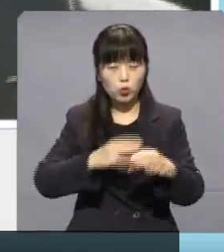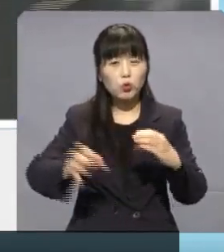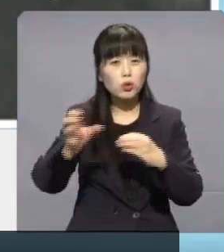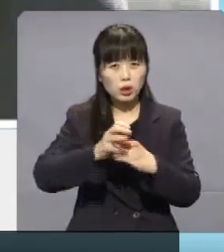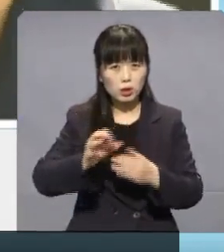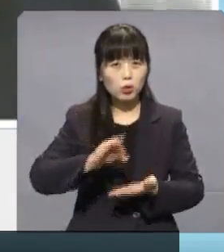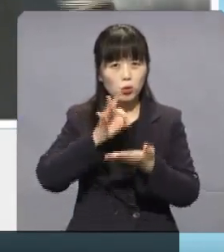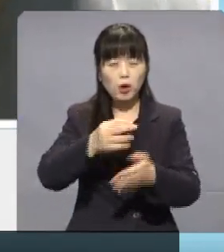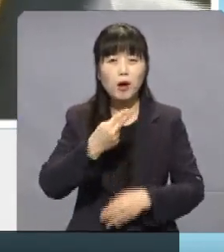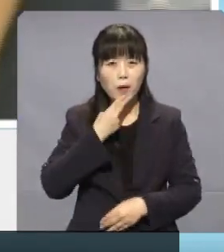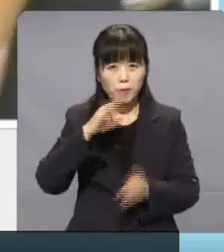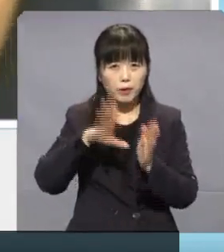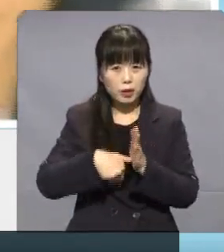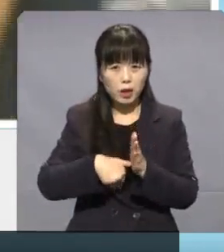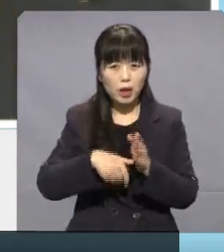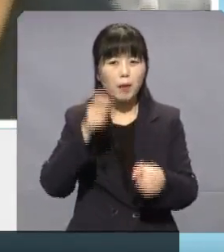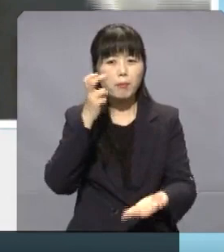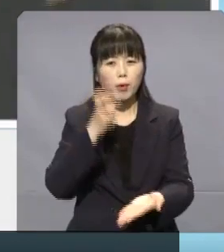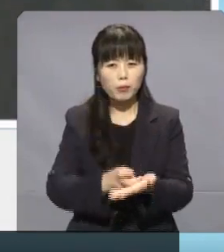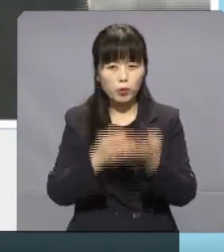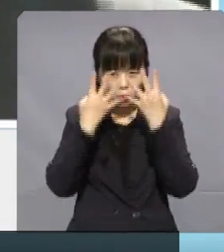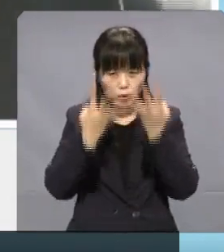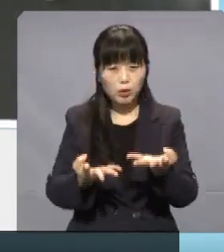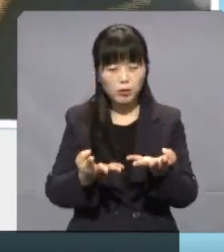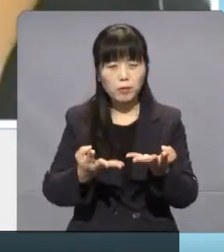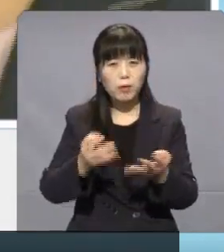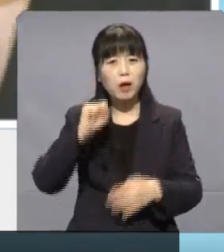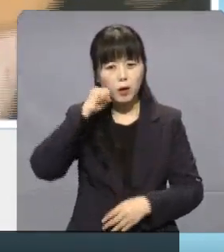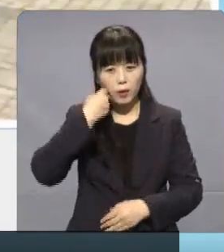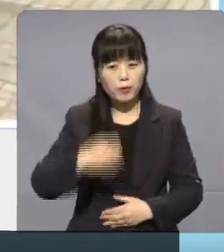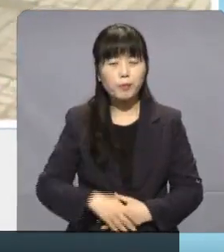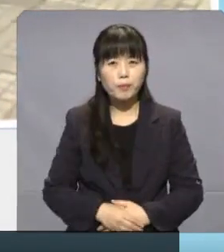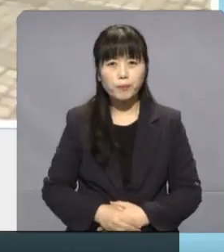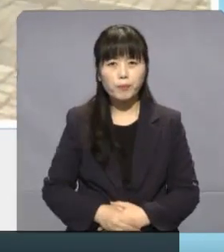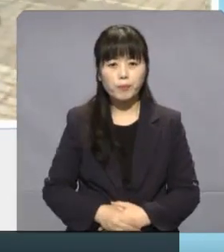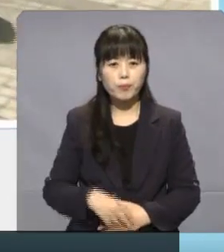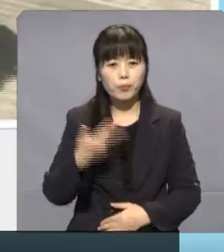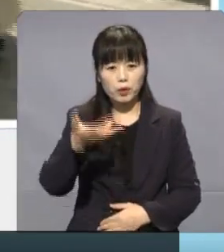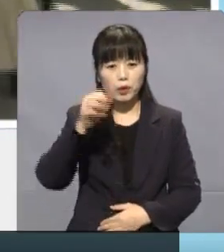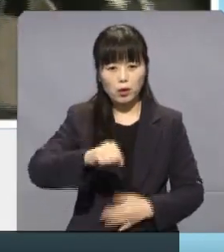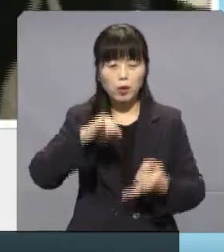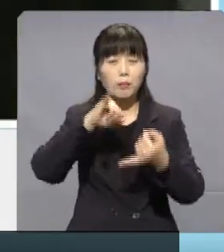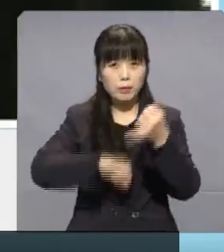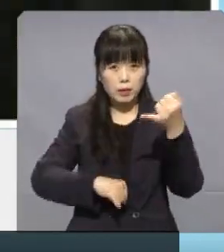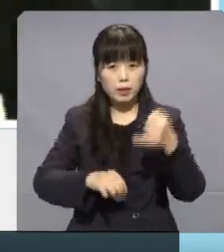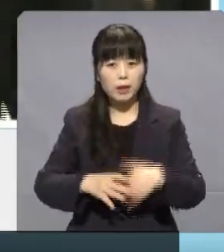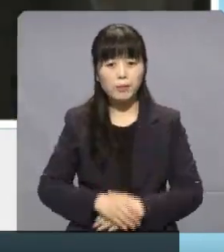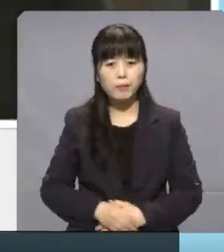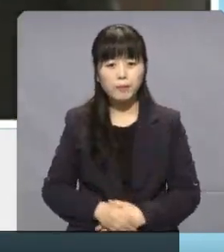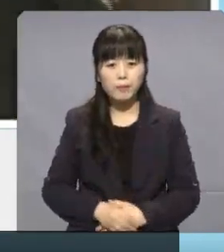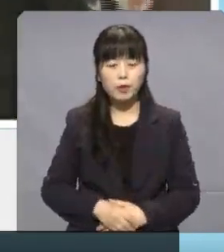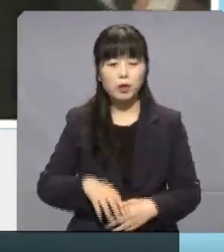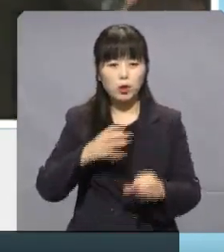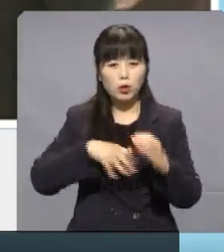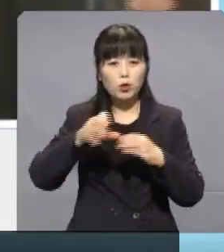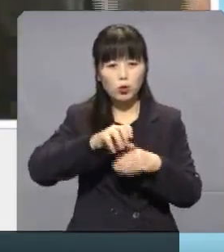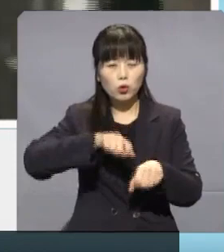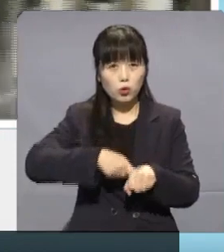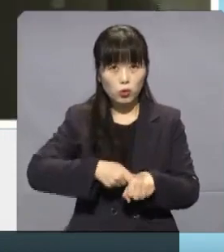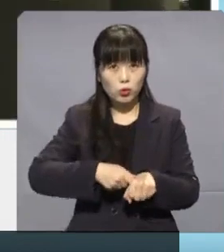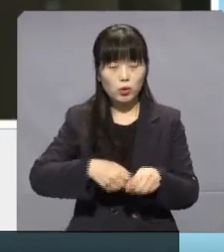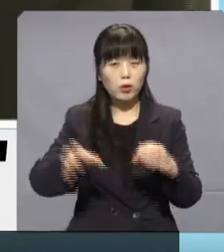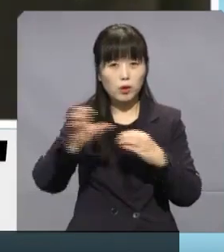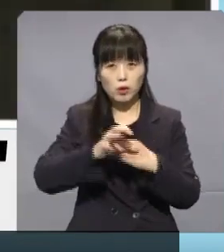않았을 경우에는 법적으로 사면을 할 수가 없게끔 돼 있는 것 같습니다. 그래서 추징금이 7억 원 미납이죠? 그렇습니다. 예. 그리고 이 추징금을 안 내다 보니까 그러니까